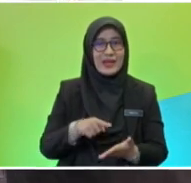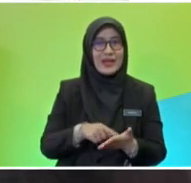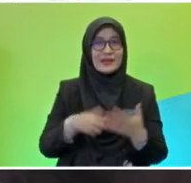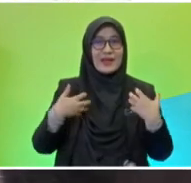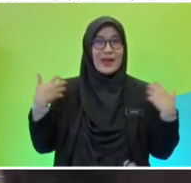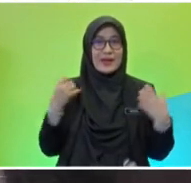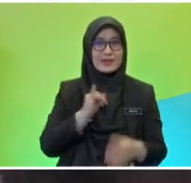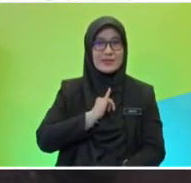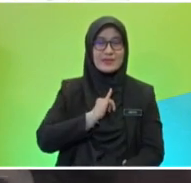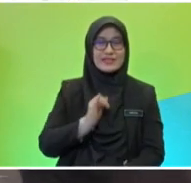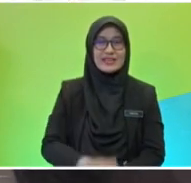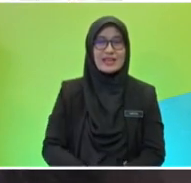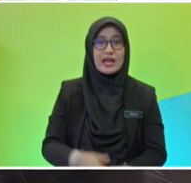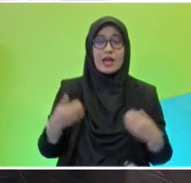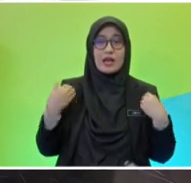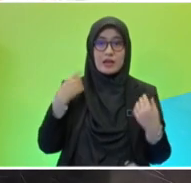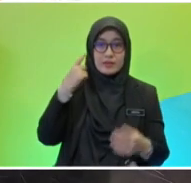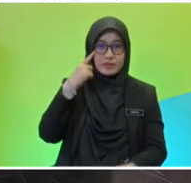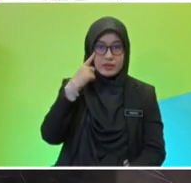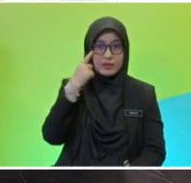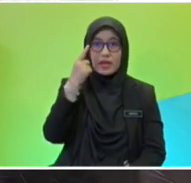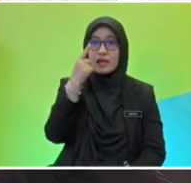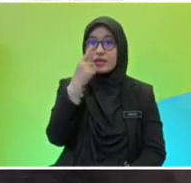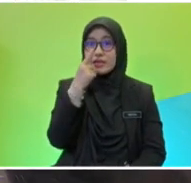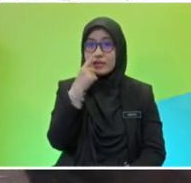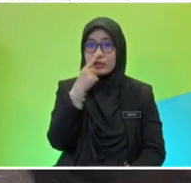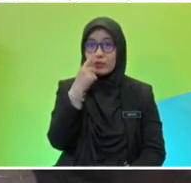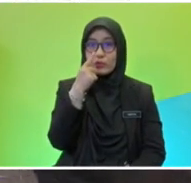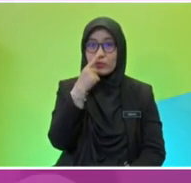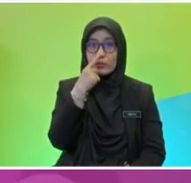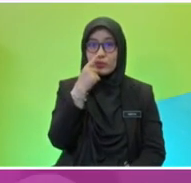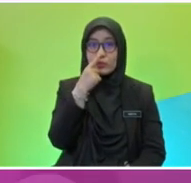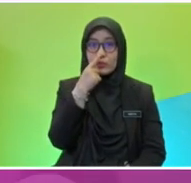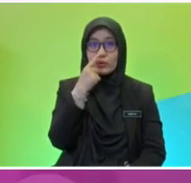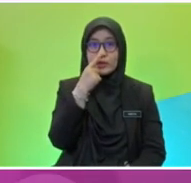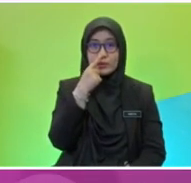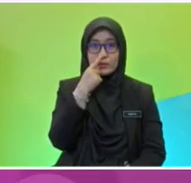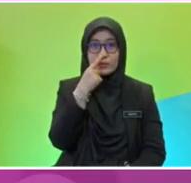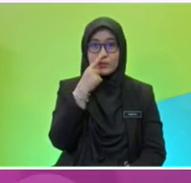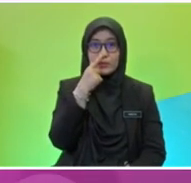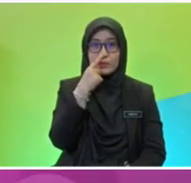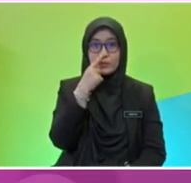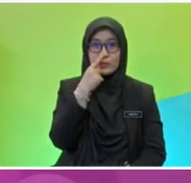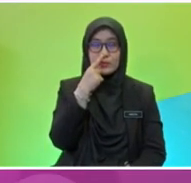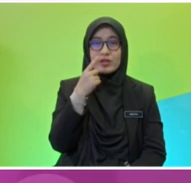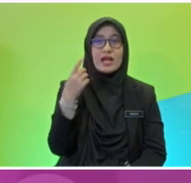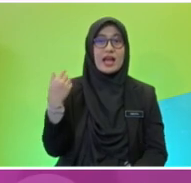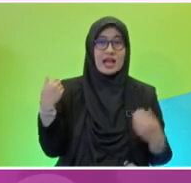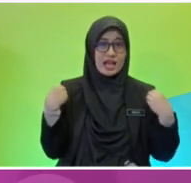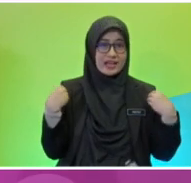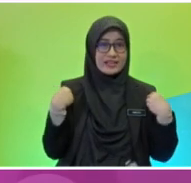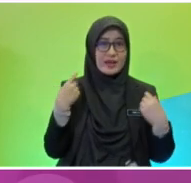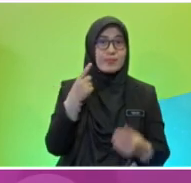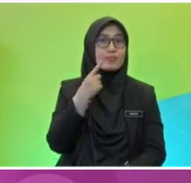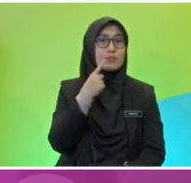Dia ada mata. Okay, dia ada hidung. Nampak? Ini hidung harimau. Dia ada mulut.